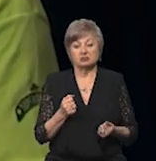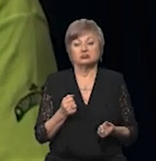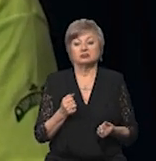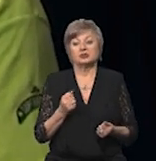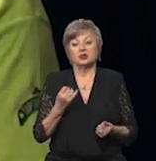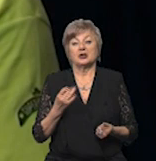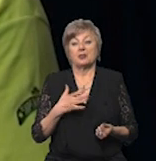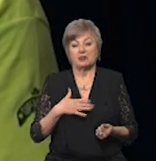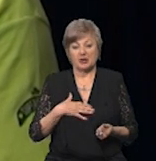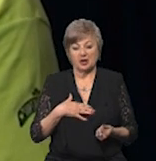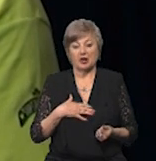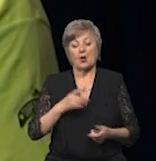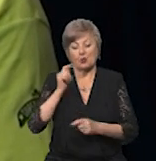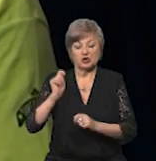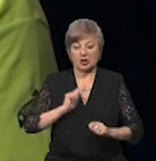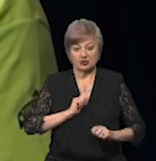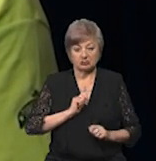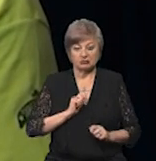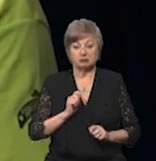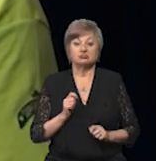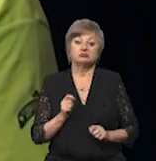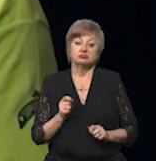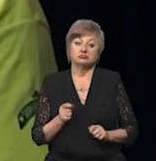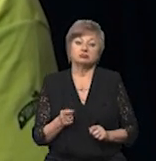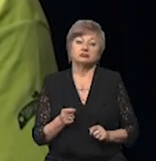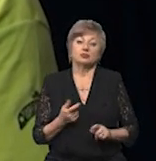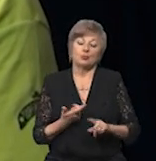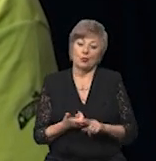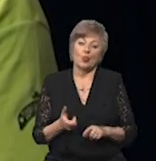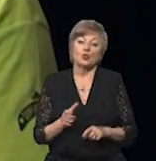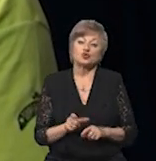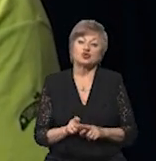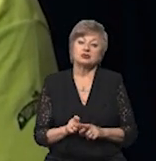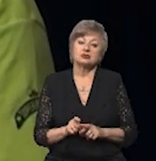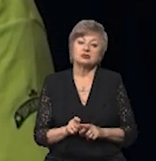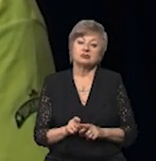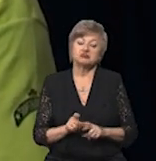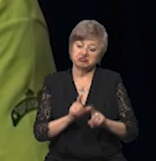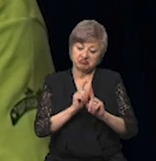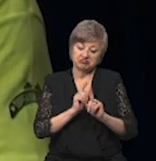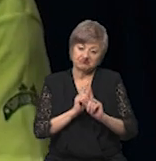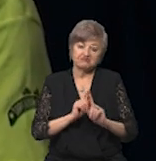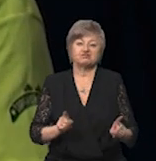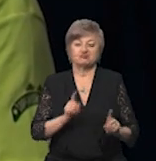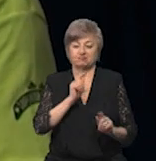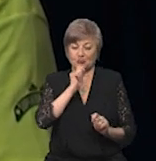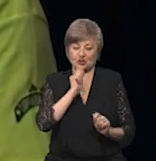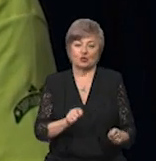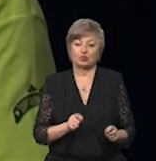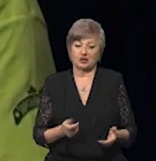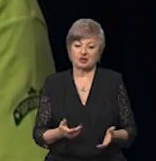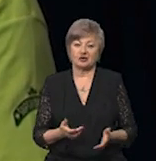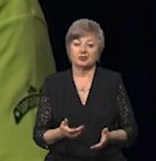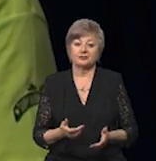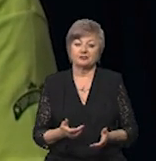і мені її подарував. Ну, такий досі незвичний подарунок.